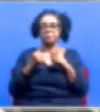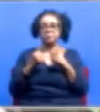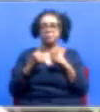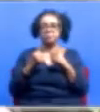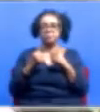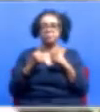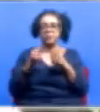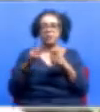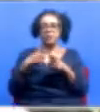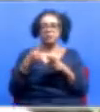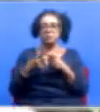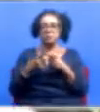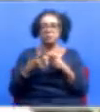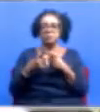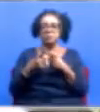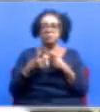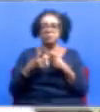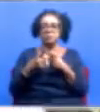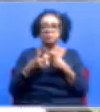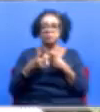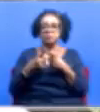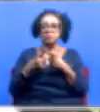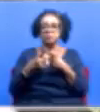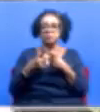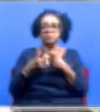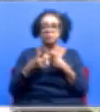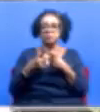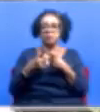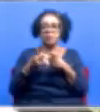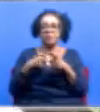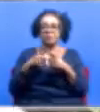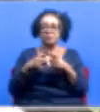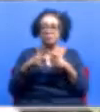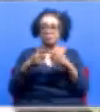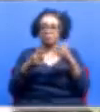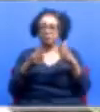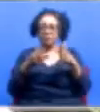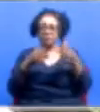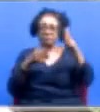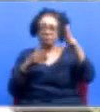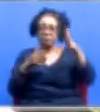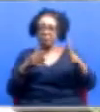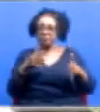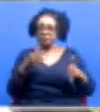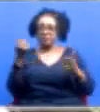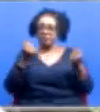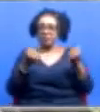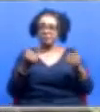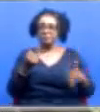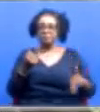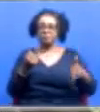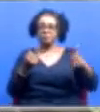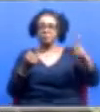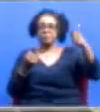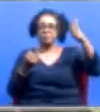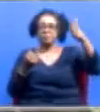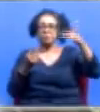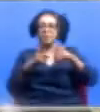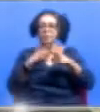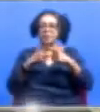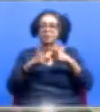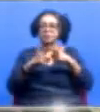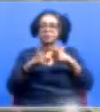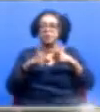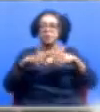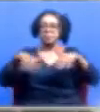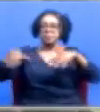Ikafika pahali waliinua kioo ya gari, Austin akahang. Miguu